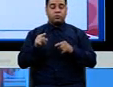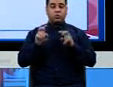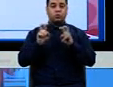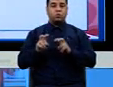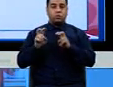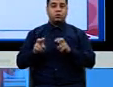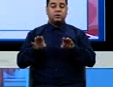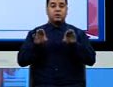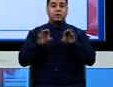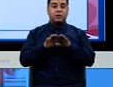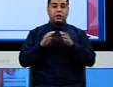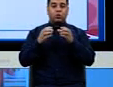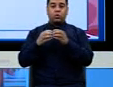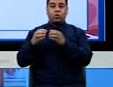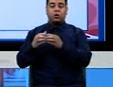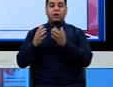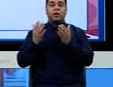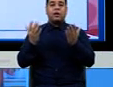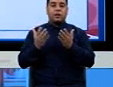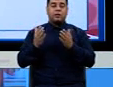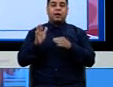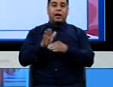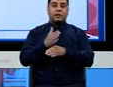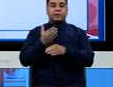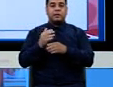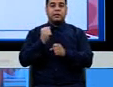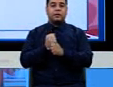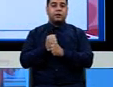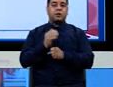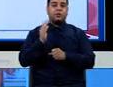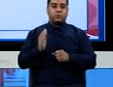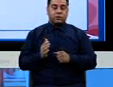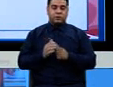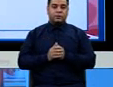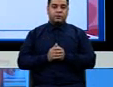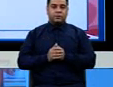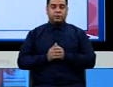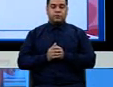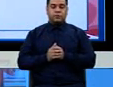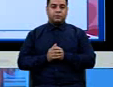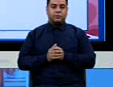stullarni teng guruhlarga qanday ajratamiz? Diqqat bilan qarang.